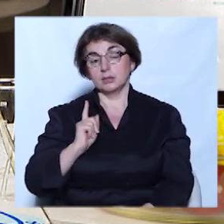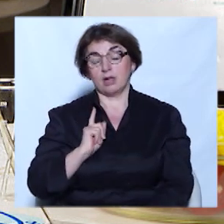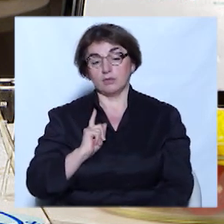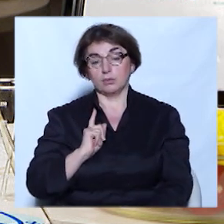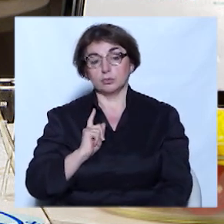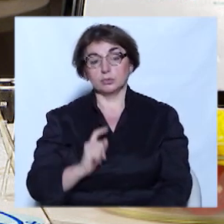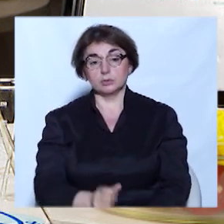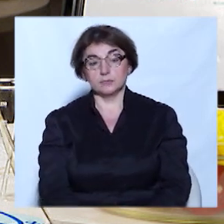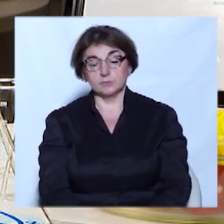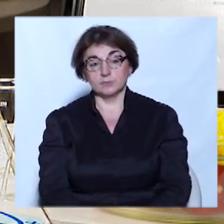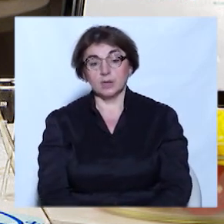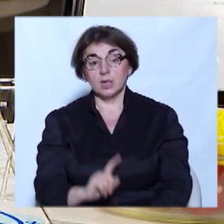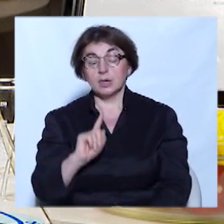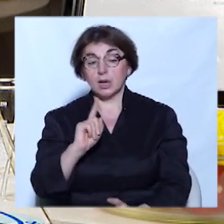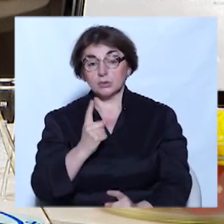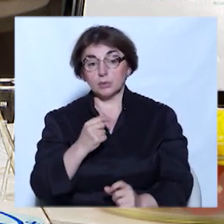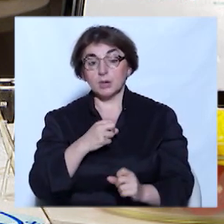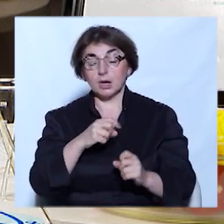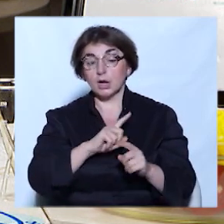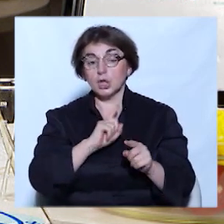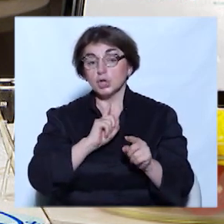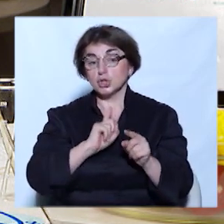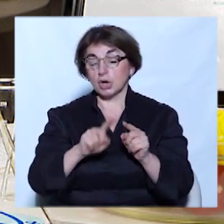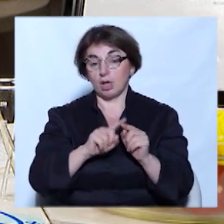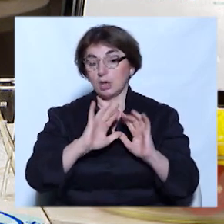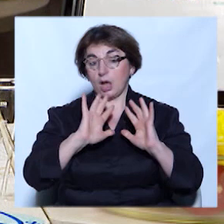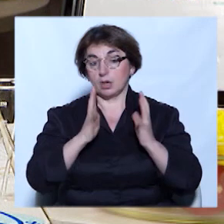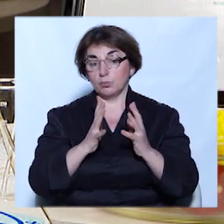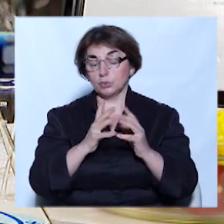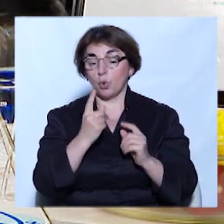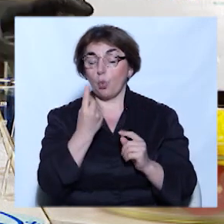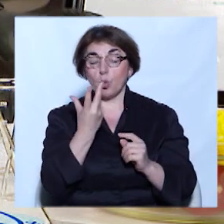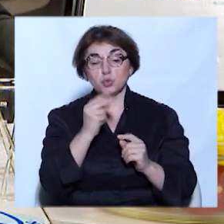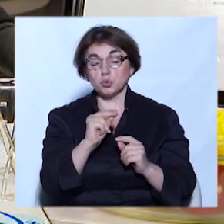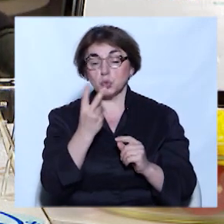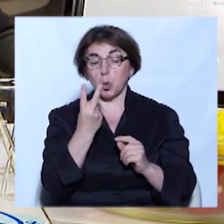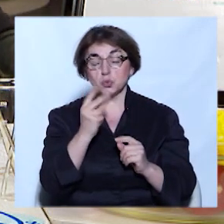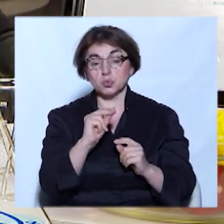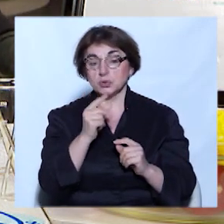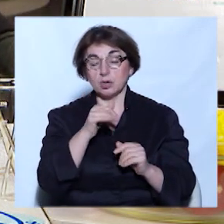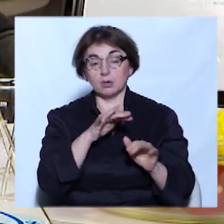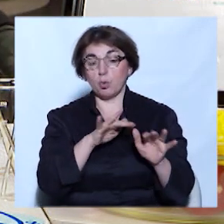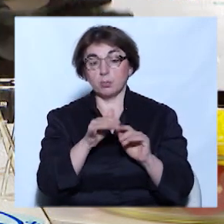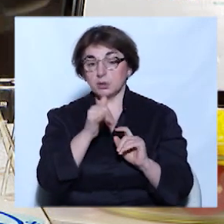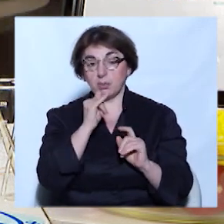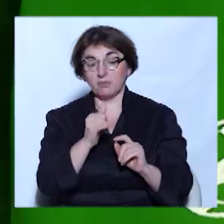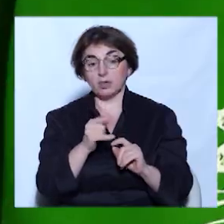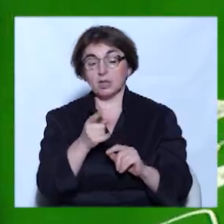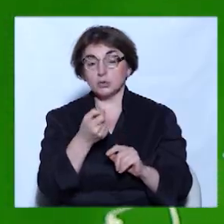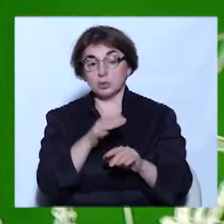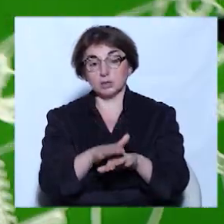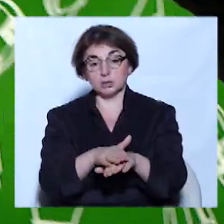დავაყოვნოთ, რადგან გაფილტრა არ არის ორწუთიანი პროცესი, არ არის